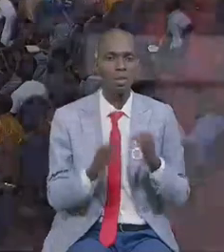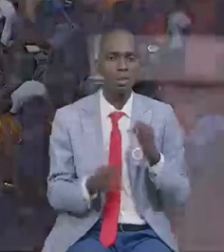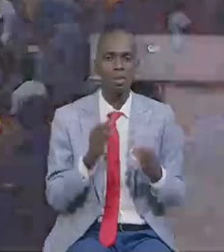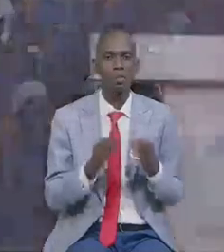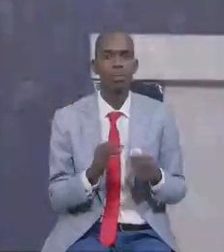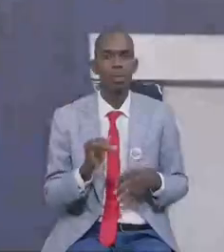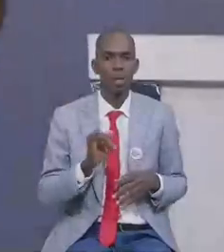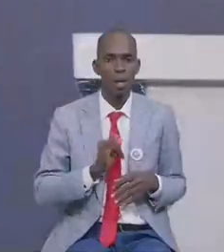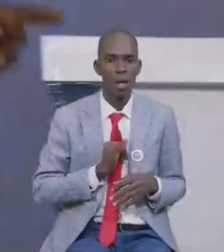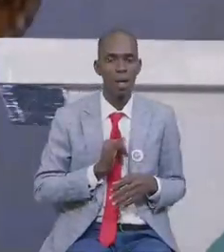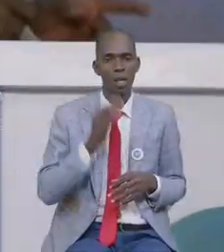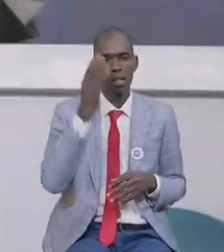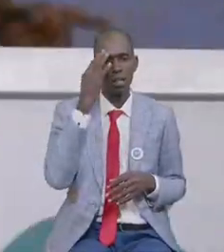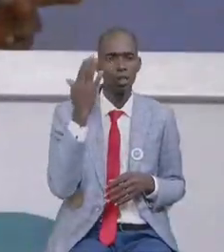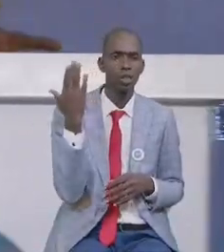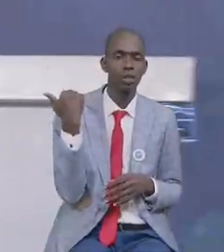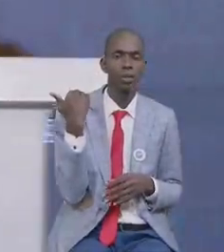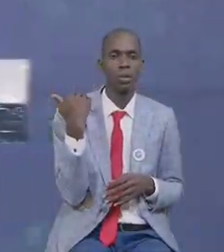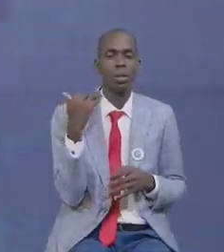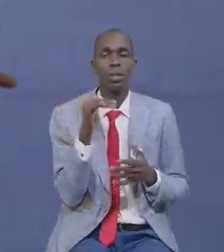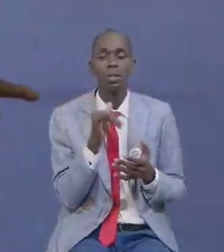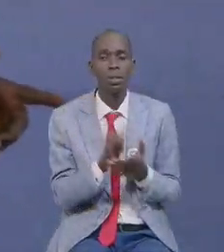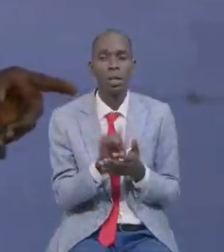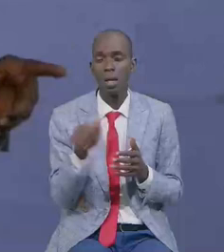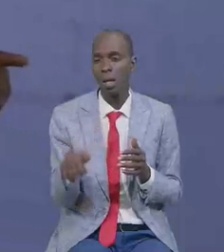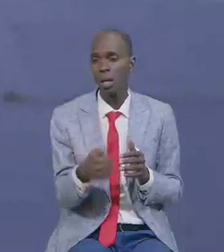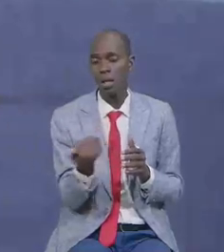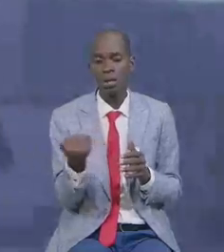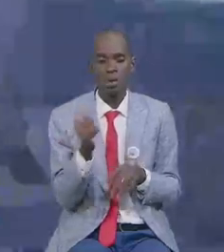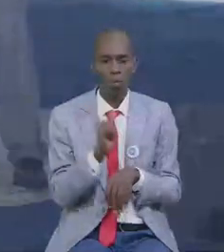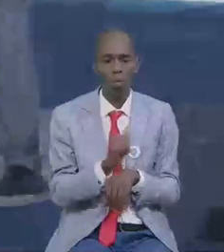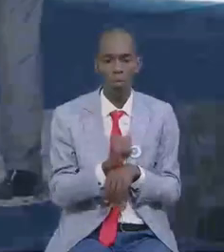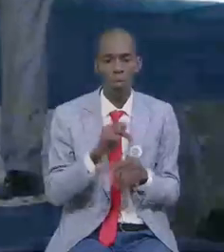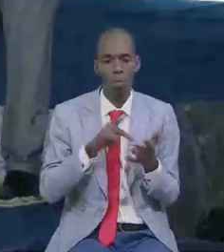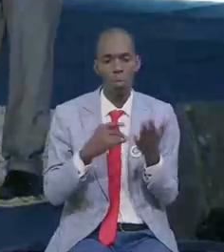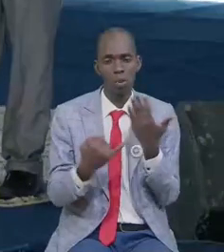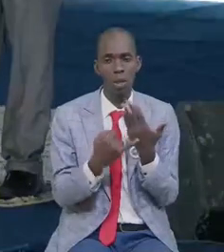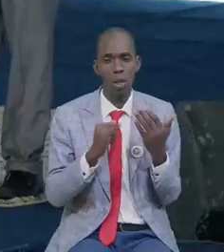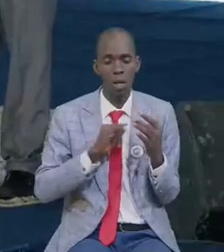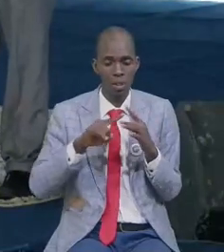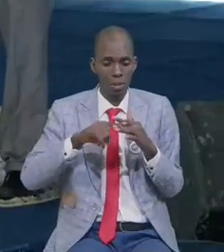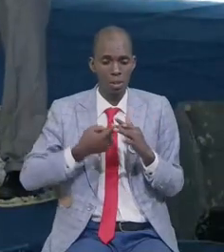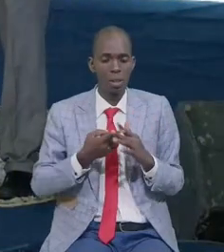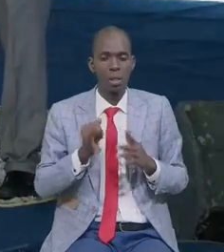Si je savais que tout projet que je commence, je peux l'achever,